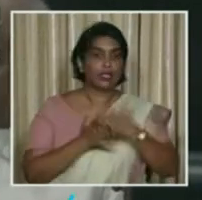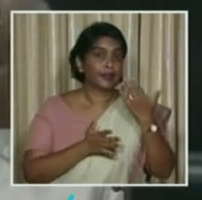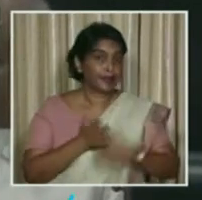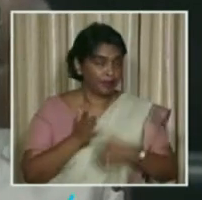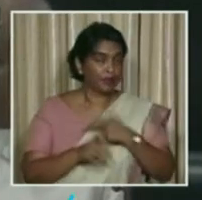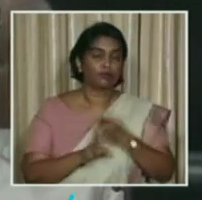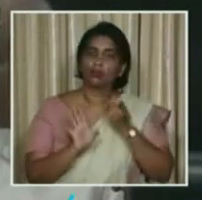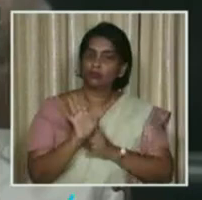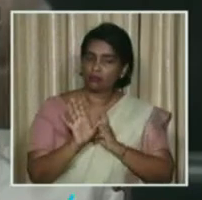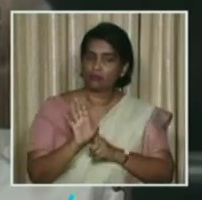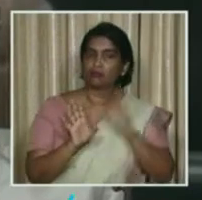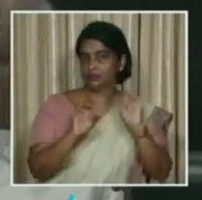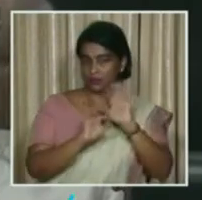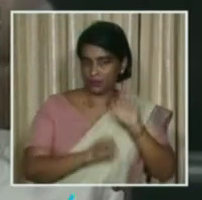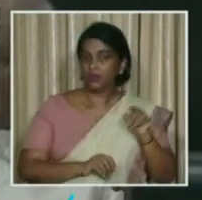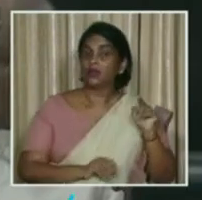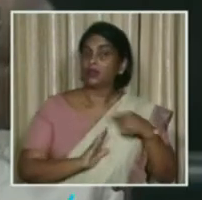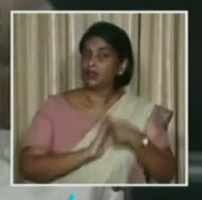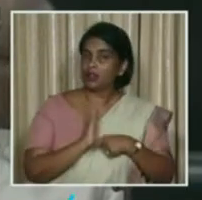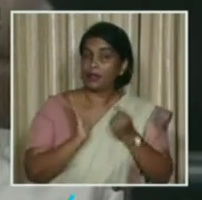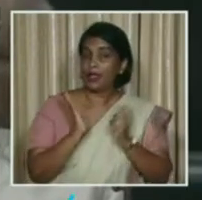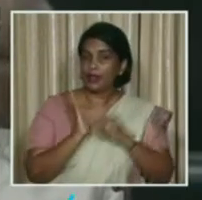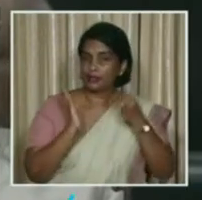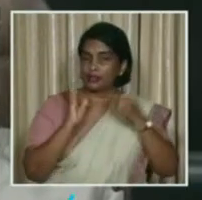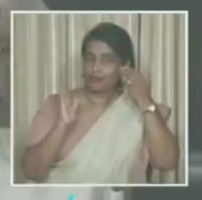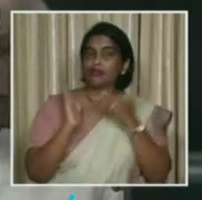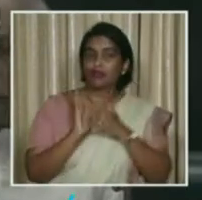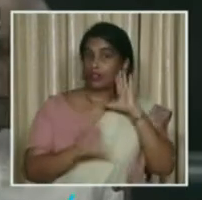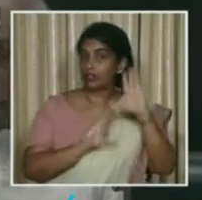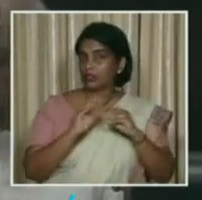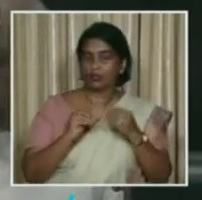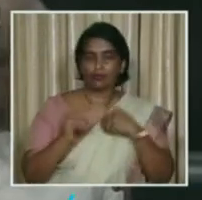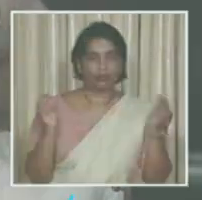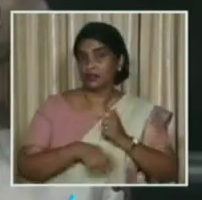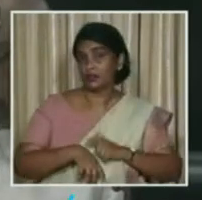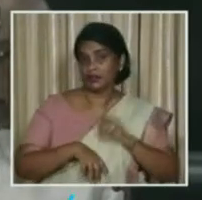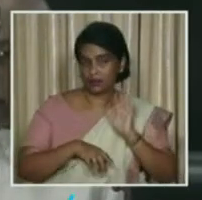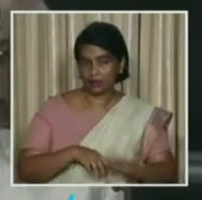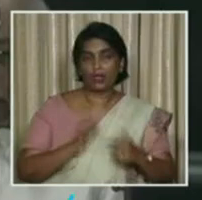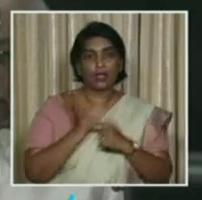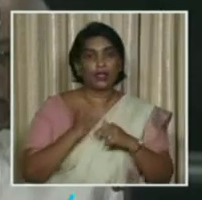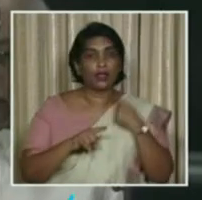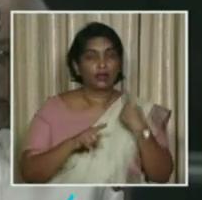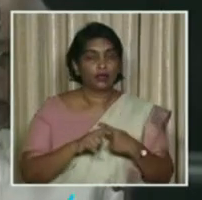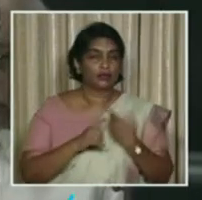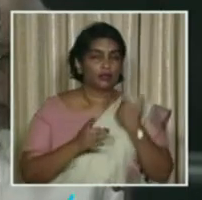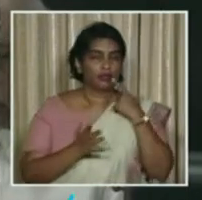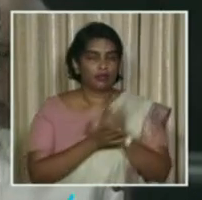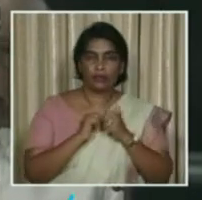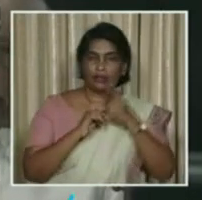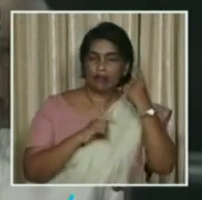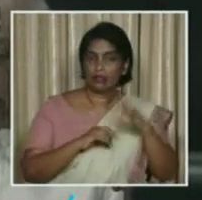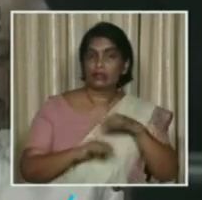වාර්තාවන් නිරන්තරව ප්‍රකාශයට පත් කරනවා. රටේ ණය පිළිබඳ කිසිදු තොරතුරක් වසන් කරන්නේ නැහැ. බදුබර නිසා සමාජයේ යම්